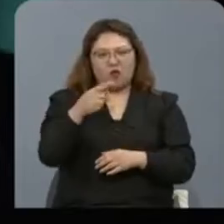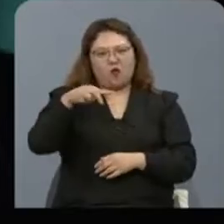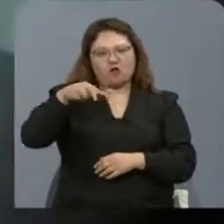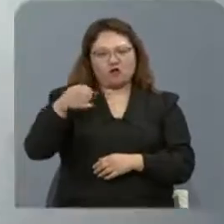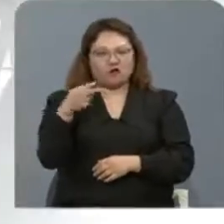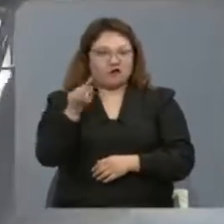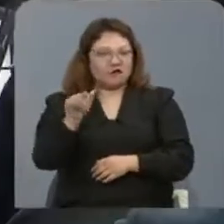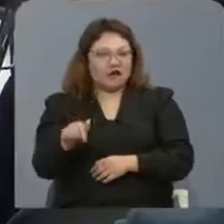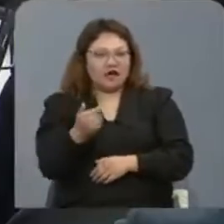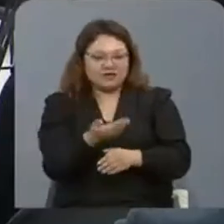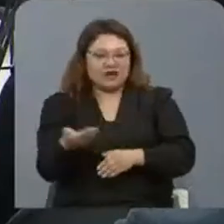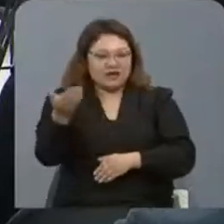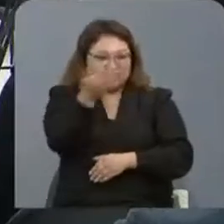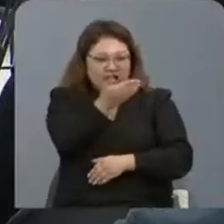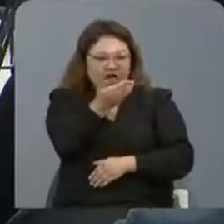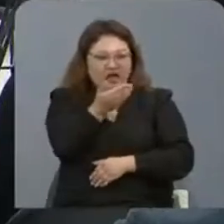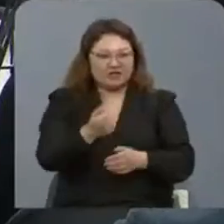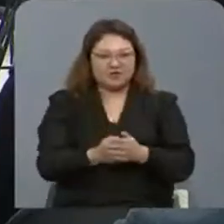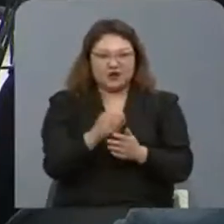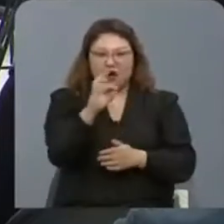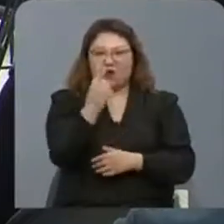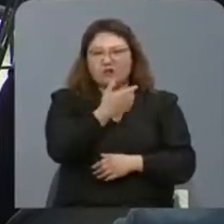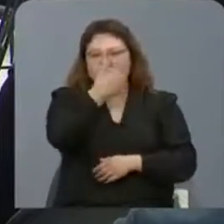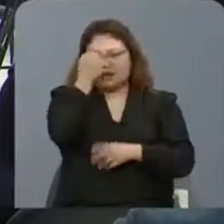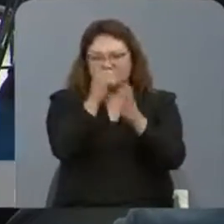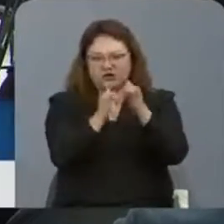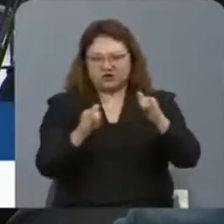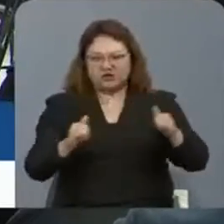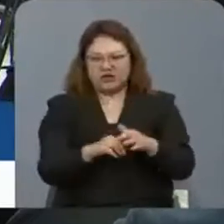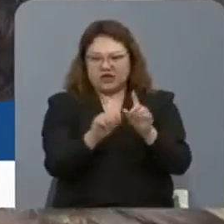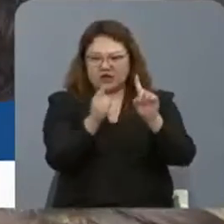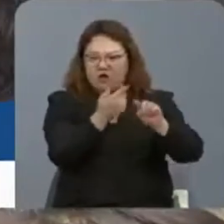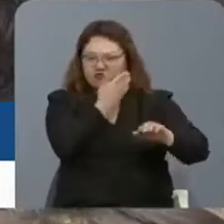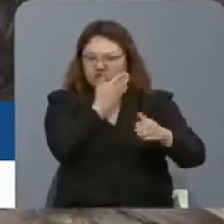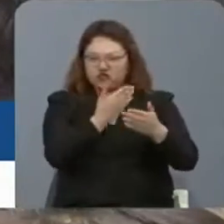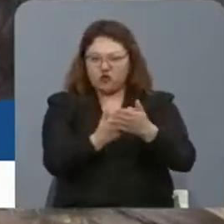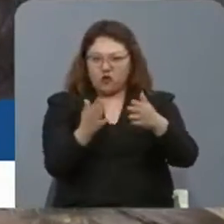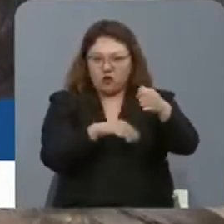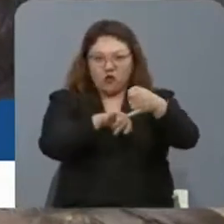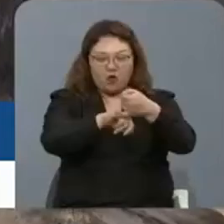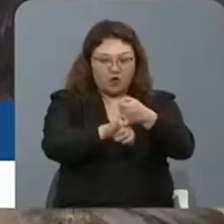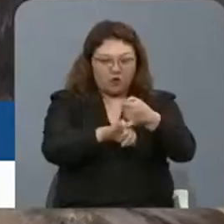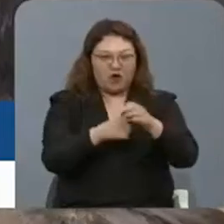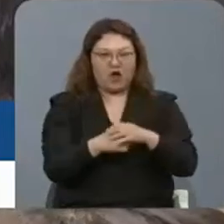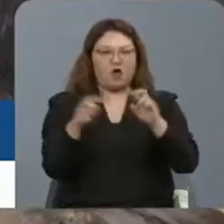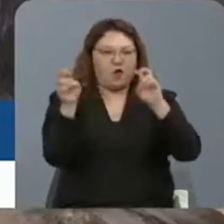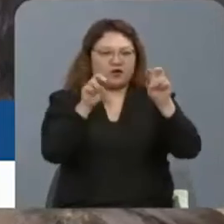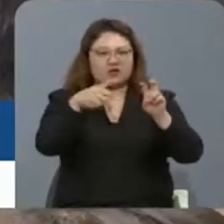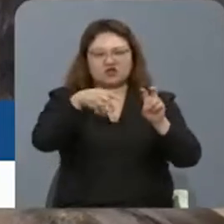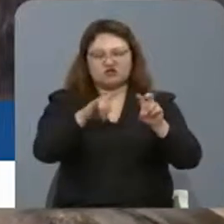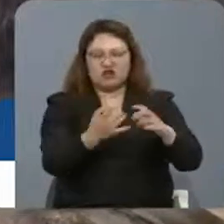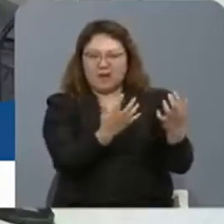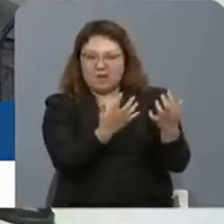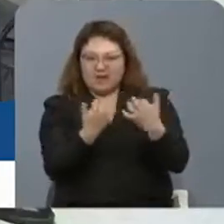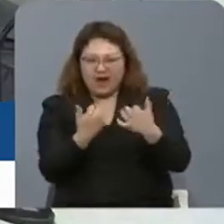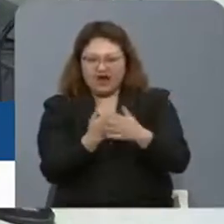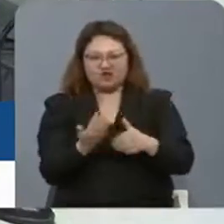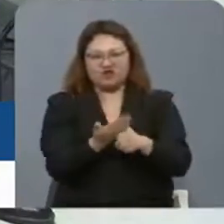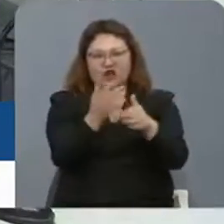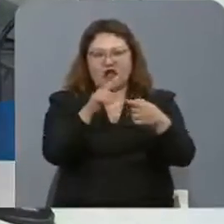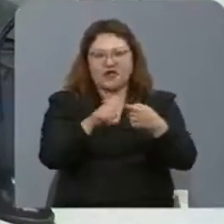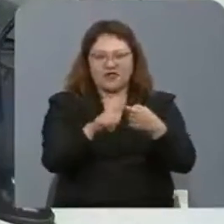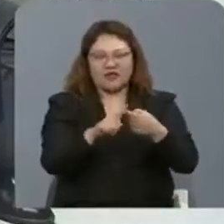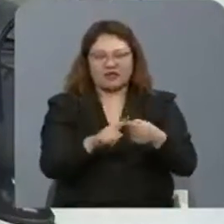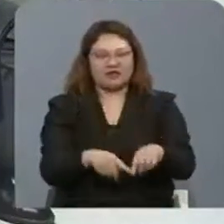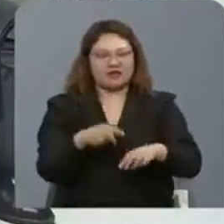있습니다. 오영훈 당선인이 제1호 핵심 공약으로 내건 상장 기업 20개 유치 육성에 대한 전략을 모색하기